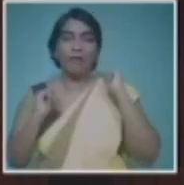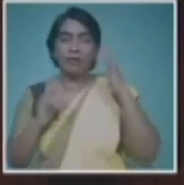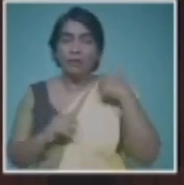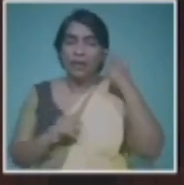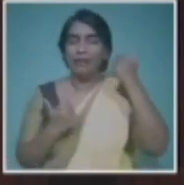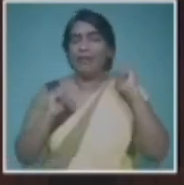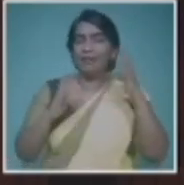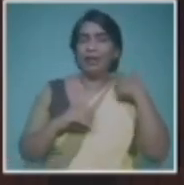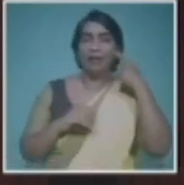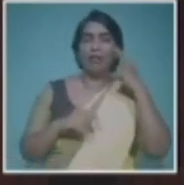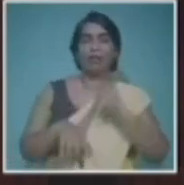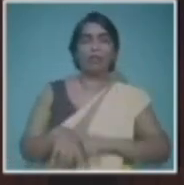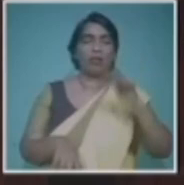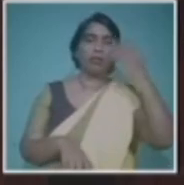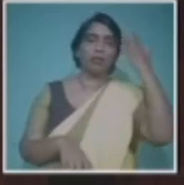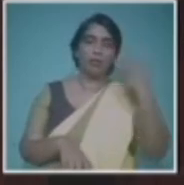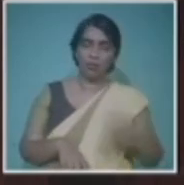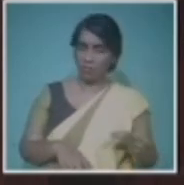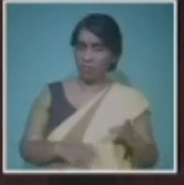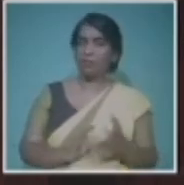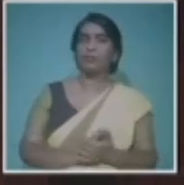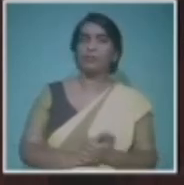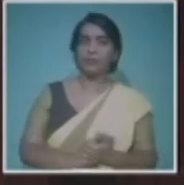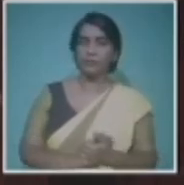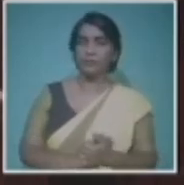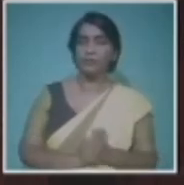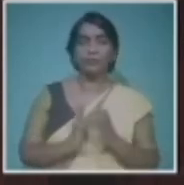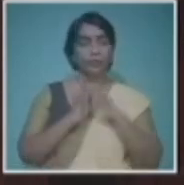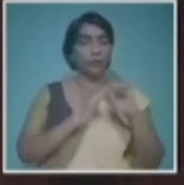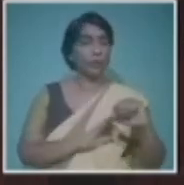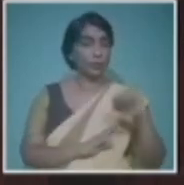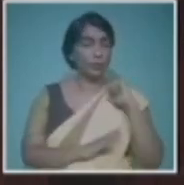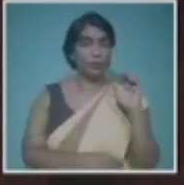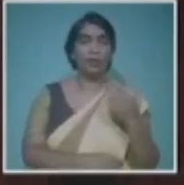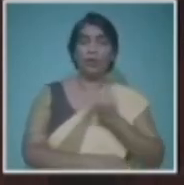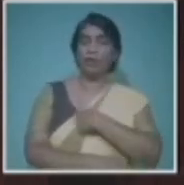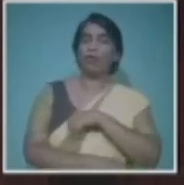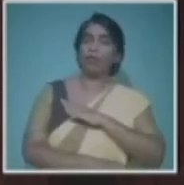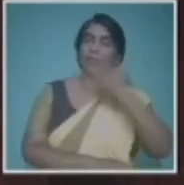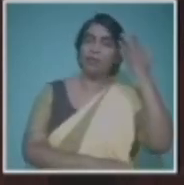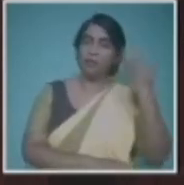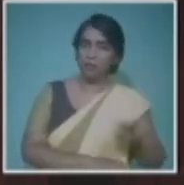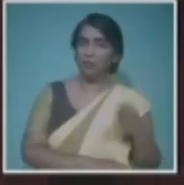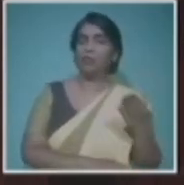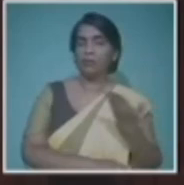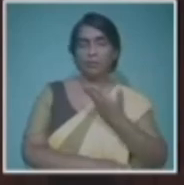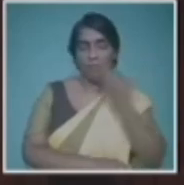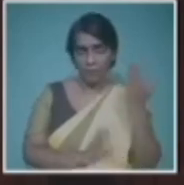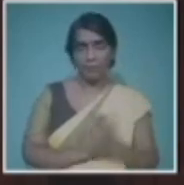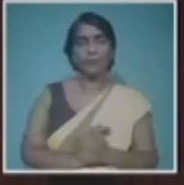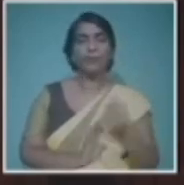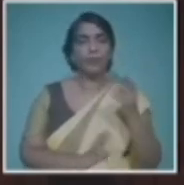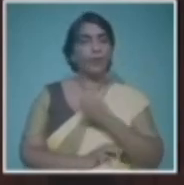ඉන්න වෙලාවක අවසනාවෙන් දෙද්දට සමිත හාමුදුරුවන් කොවිඩ් මාරයා අර දැවැන්ත සද්දන්ත සමිත හාමුදුරුවත් අරන් යන්න හේතු වුණා